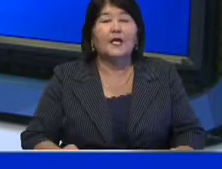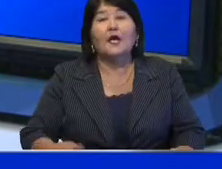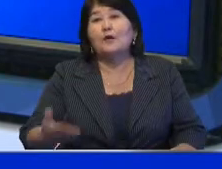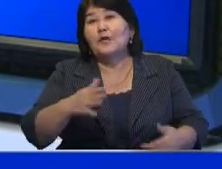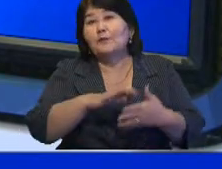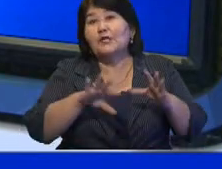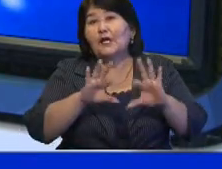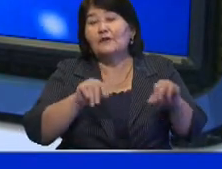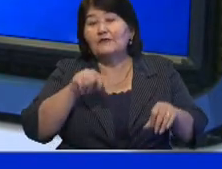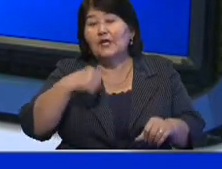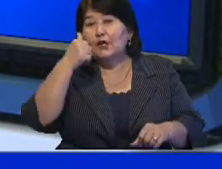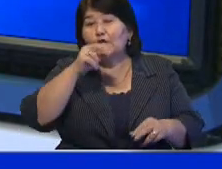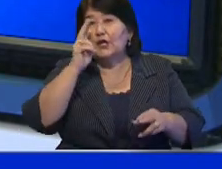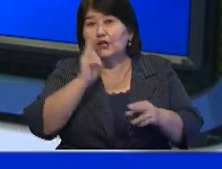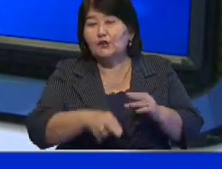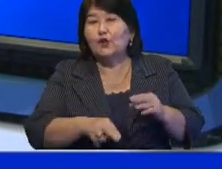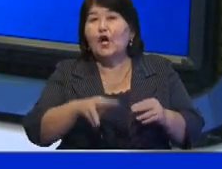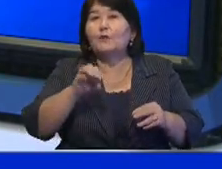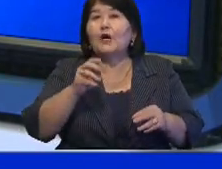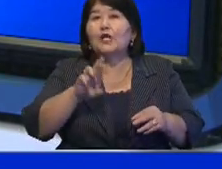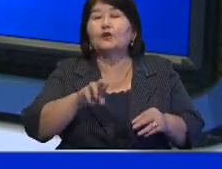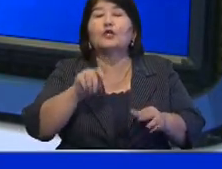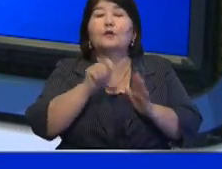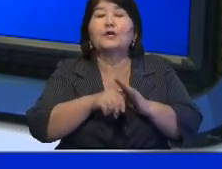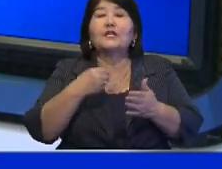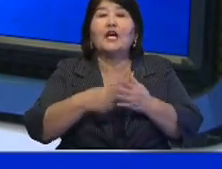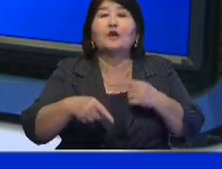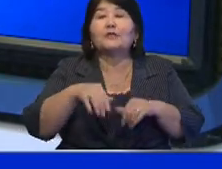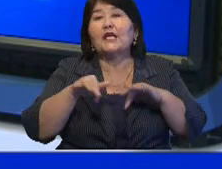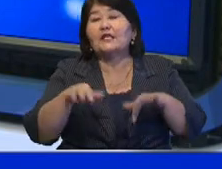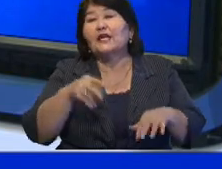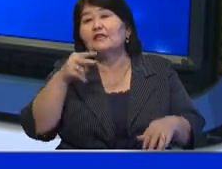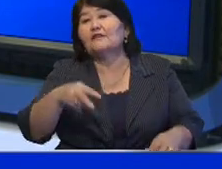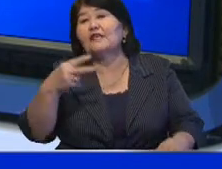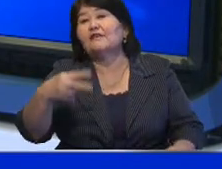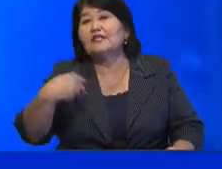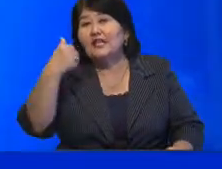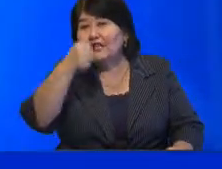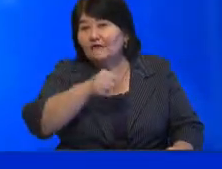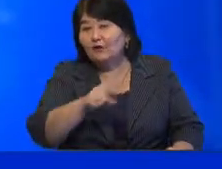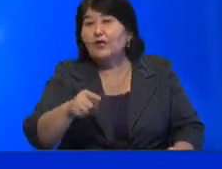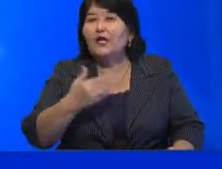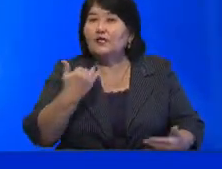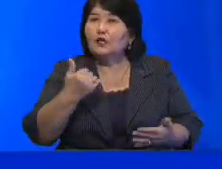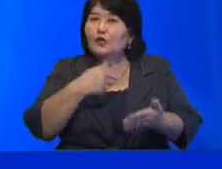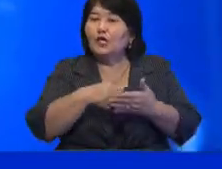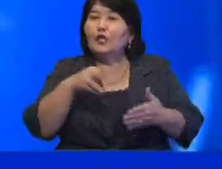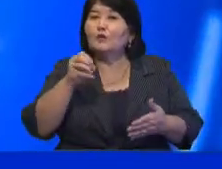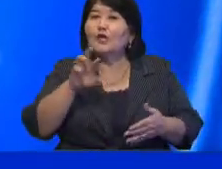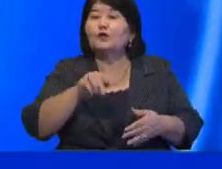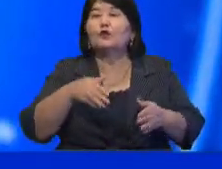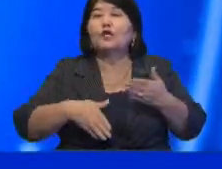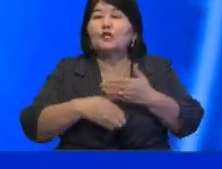мы продолжаем выпуск в этом году закончился мораторий на проверку бизнеса который действовал с 2020 года следует отметить мораторий